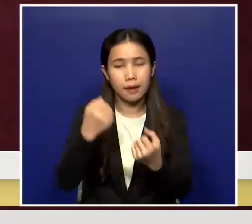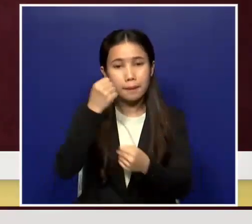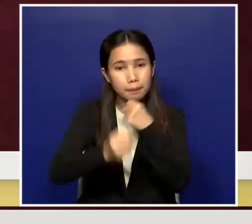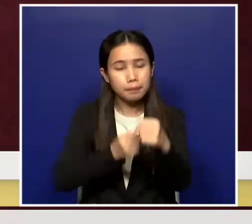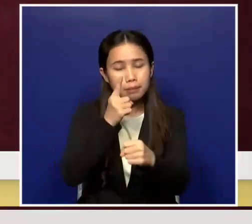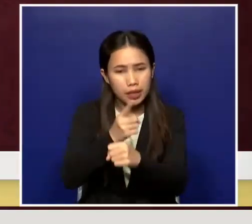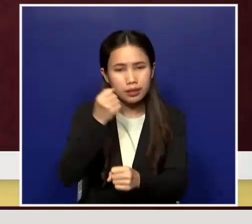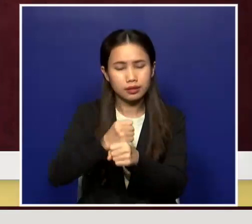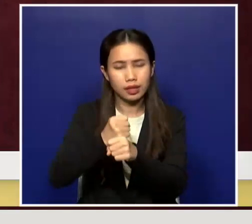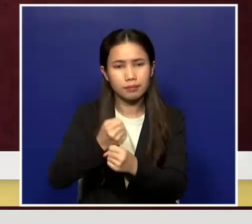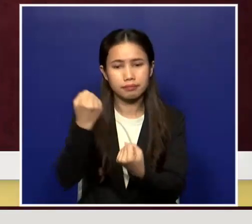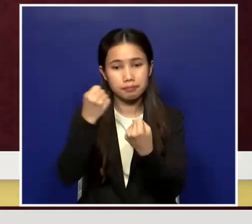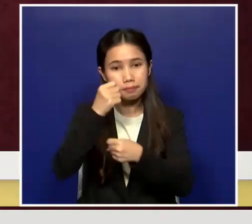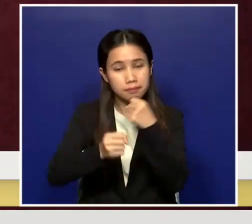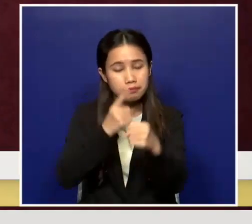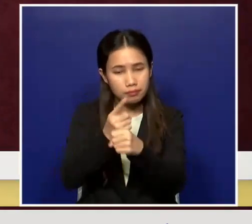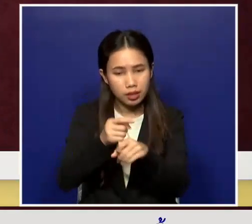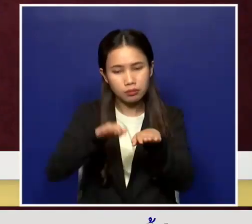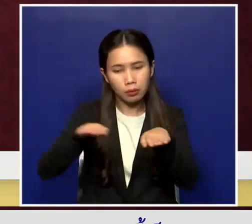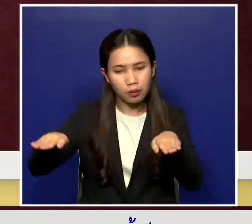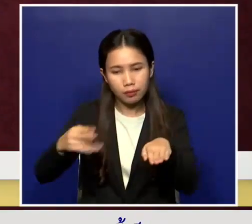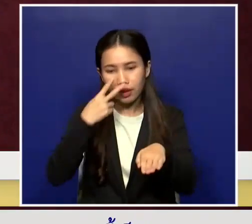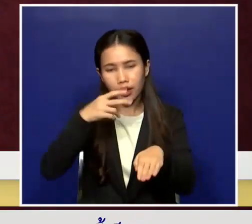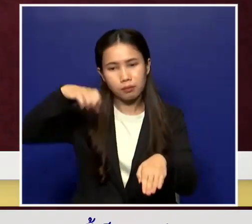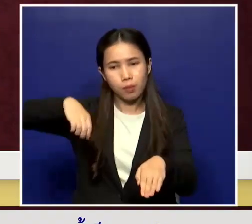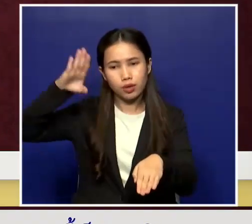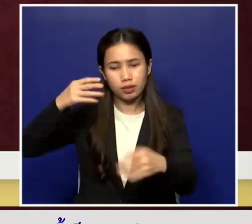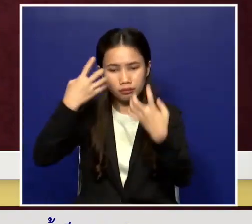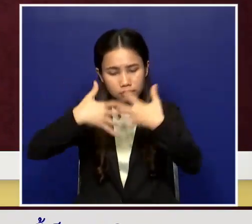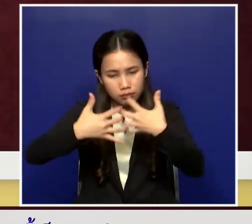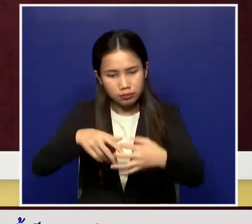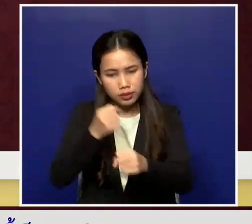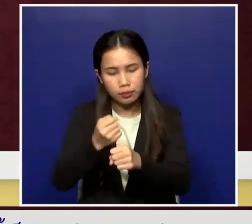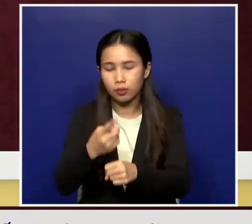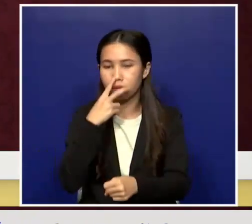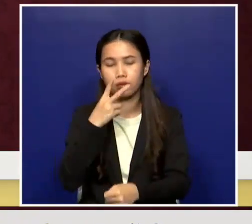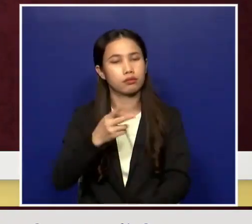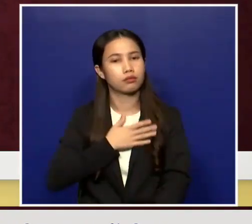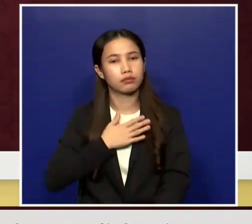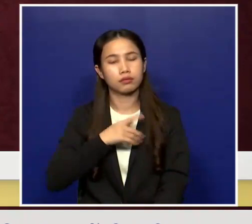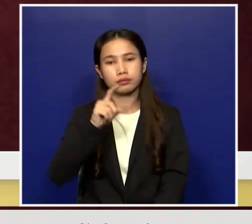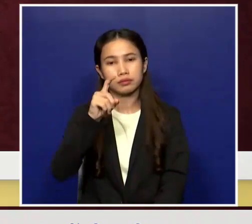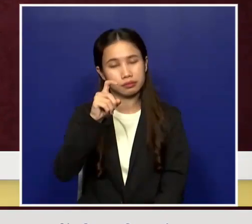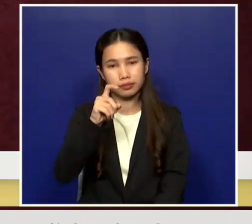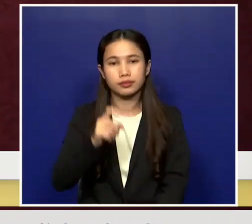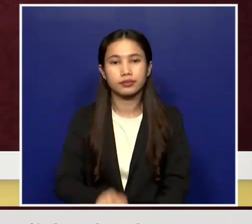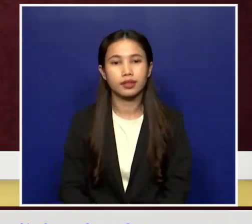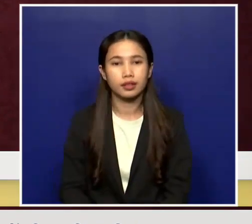คันผมไปเห็นโรงงานมาแล้วเป็นลมจับเลยครับท่านประธานนี่แหละครับแถลงหน้าชื่นตาบาน